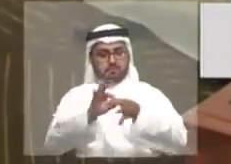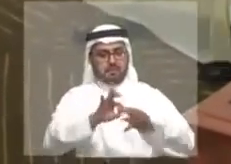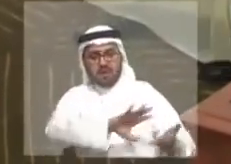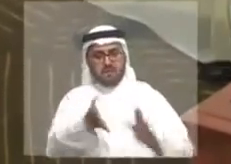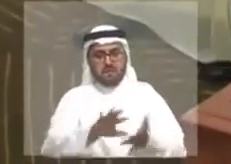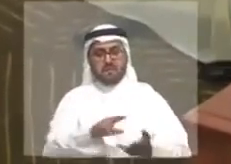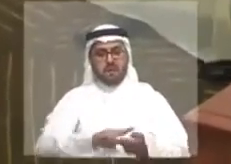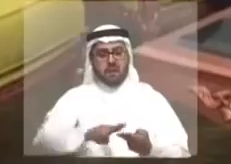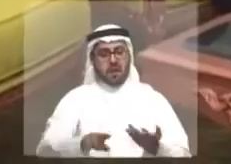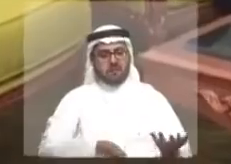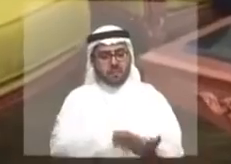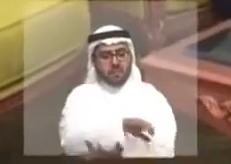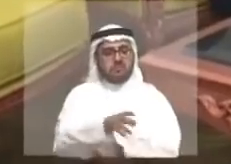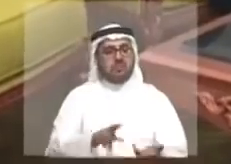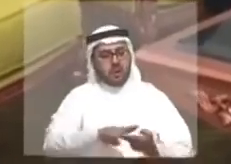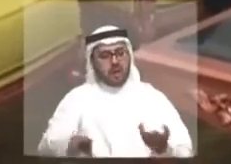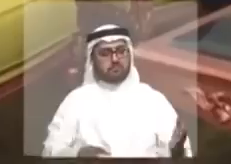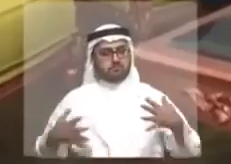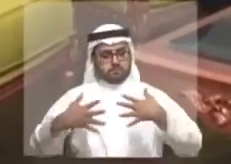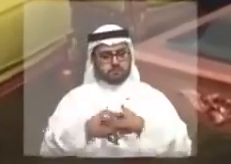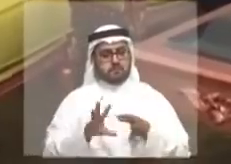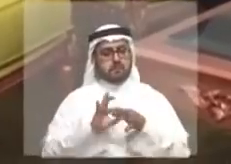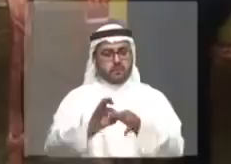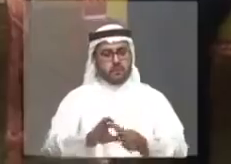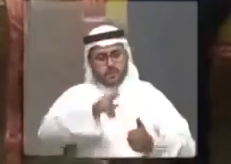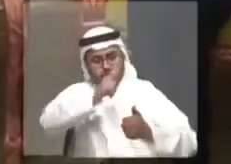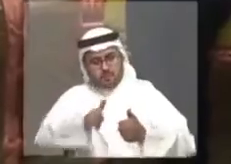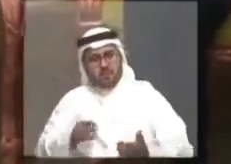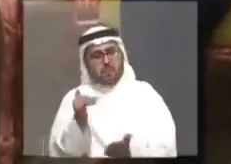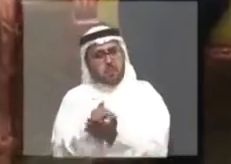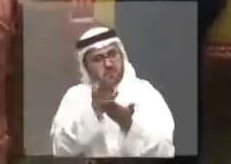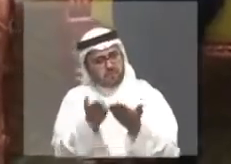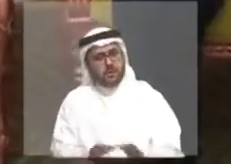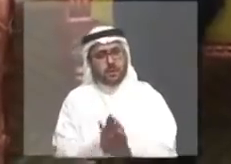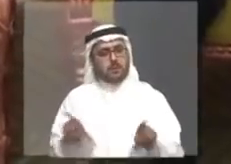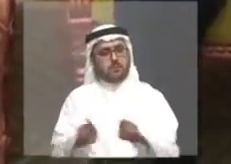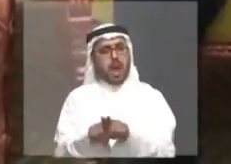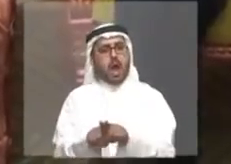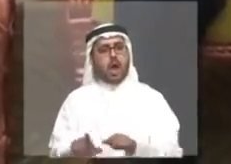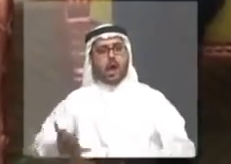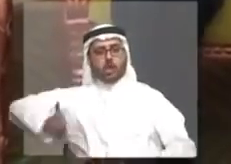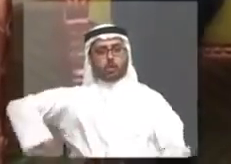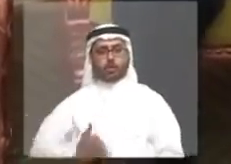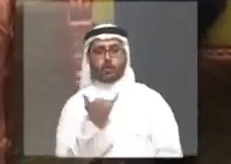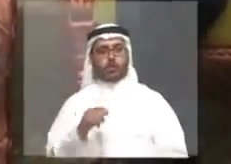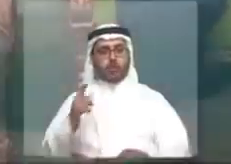المنطقة. حضر اللقاء عدد من أصحاب المعالي الوزراء والمسؤولين والوفد الرسمي المرافق للرئيس